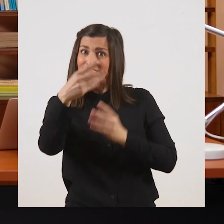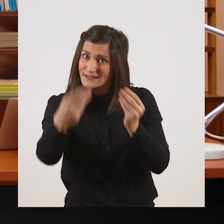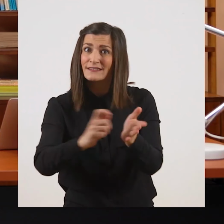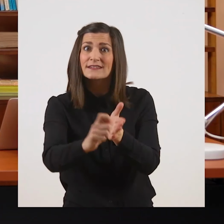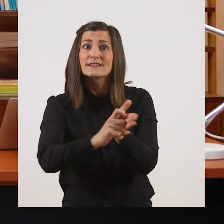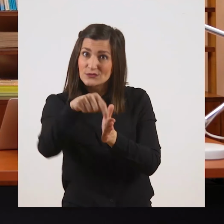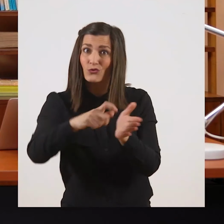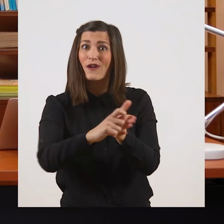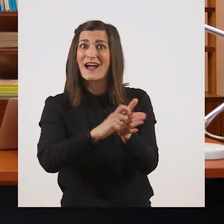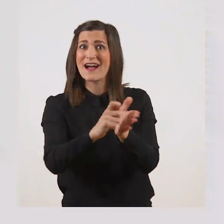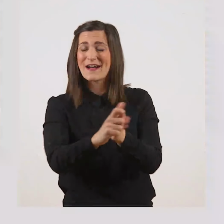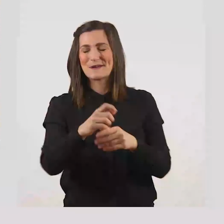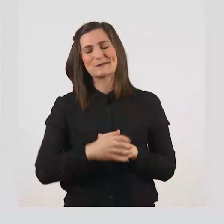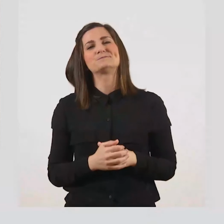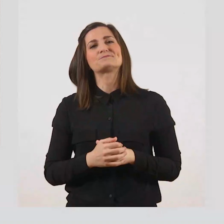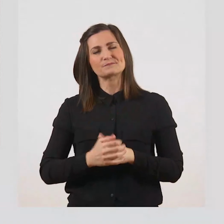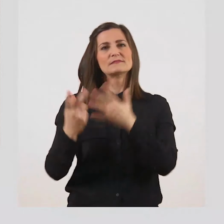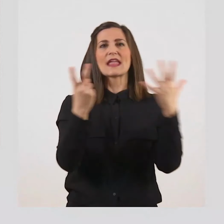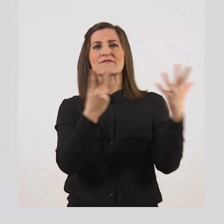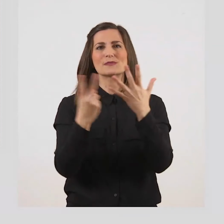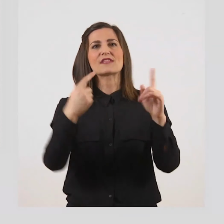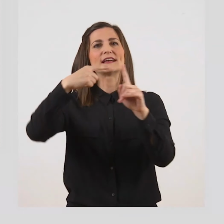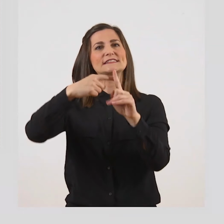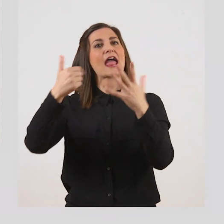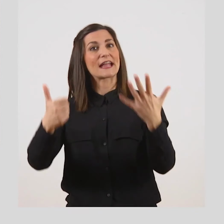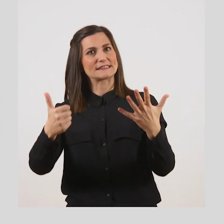γράφεις. Λοιπόν, 77 και 6.